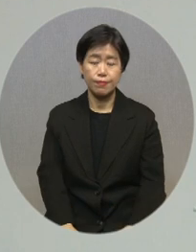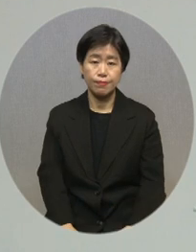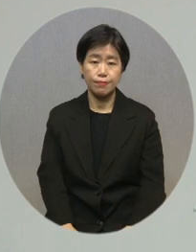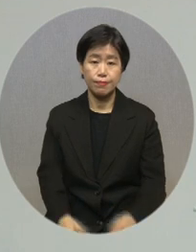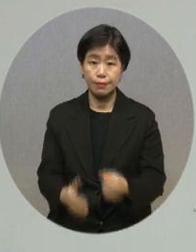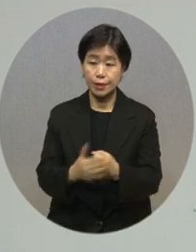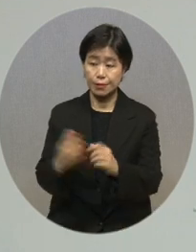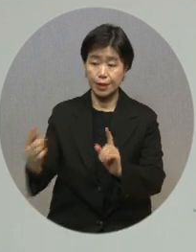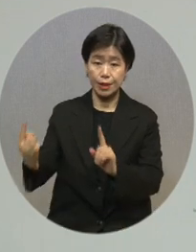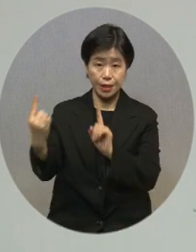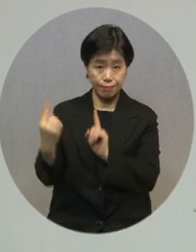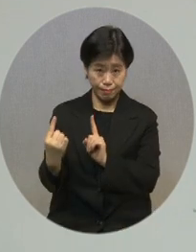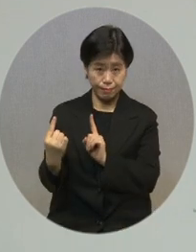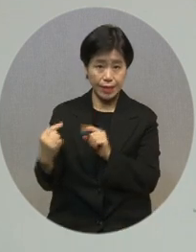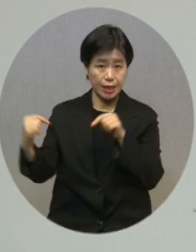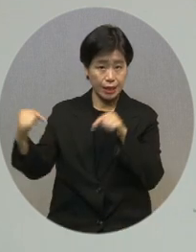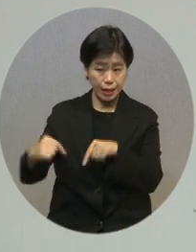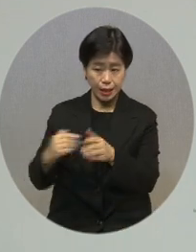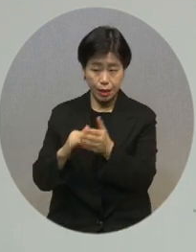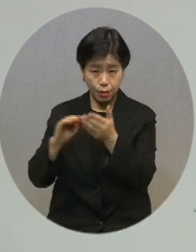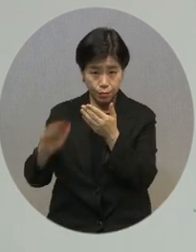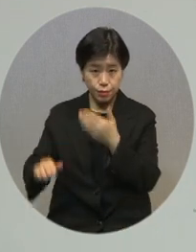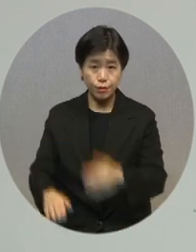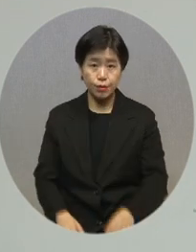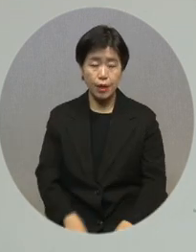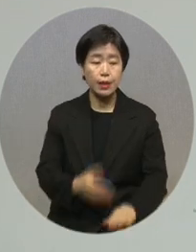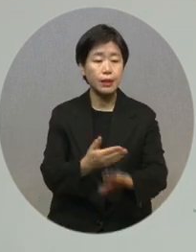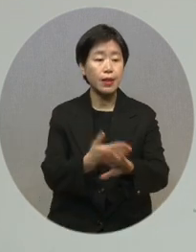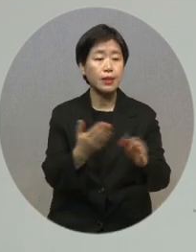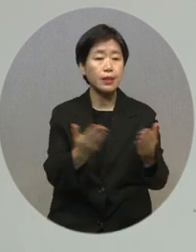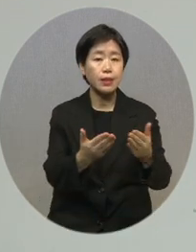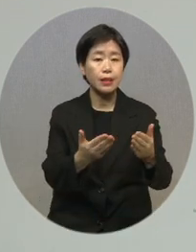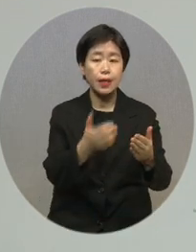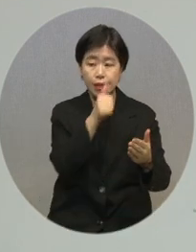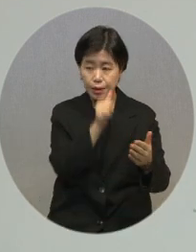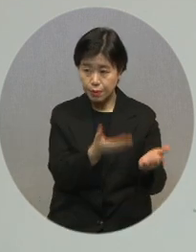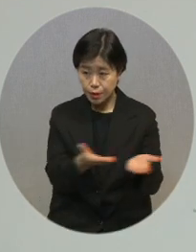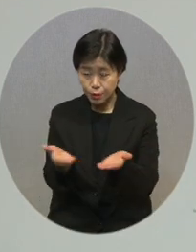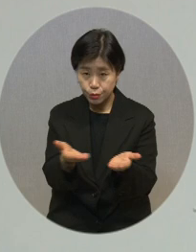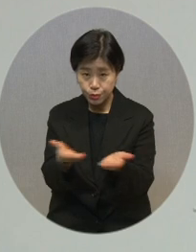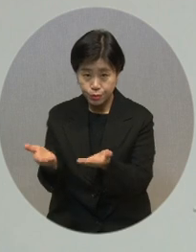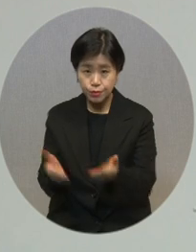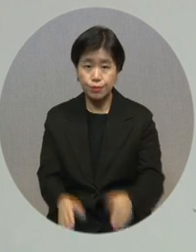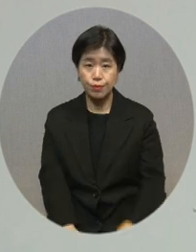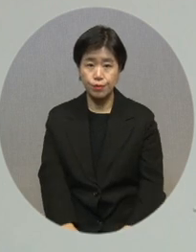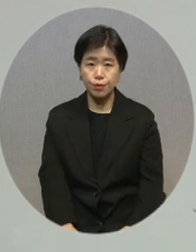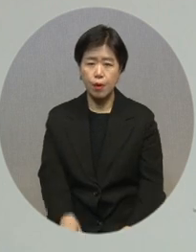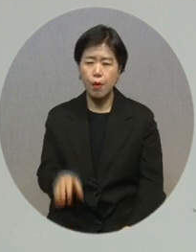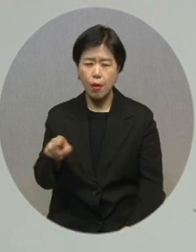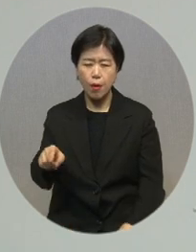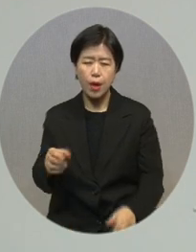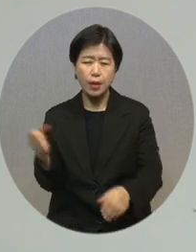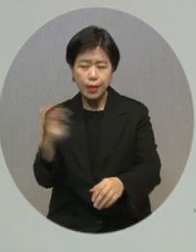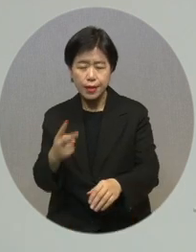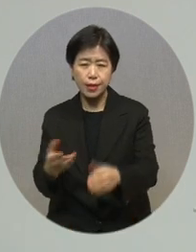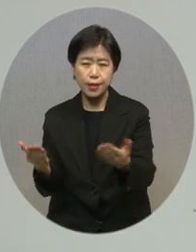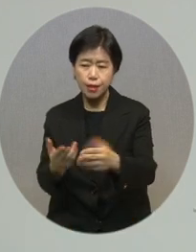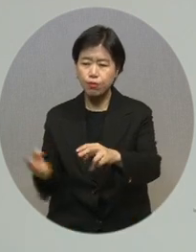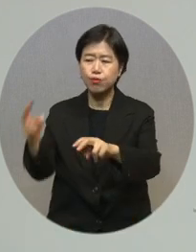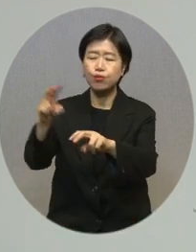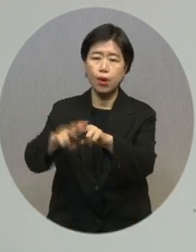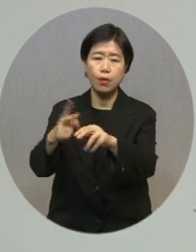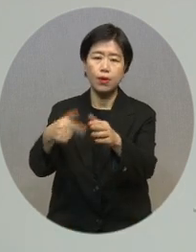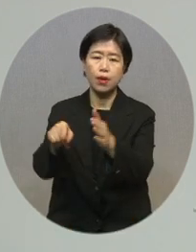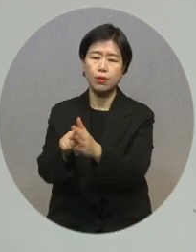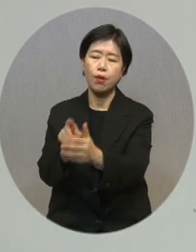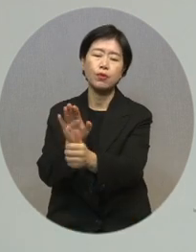그래서 대면 상담을 하고 그 취업을 알선하고 또그그 취업에 그 성공할 수 있도록 네. 그렇게 이제 지원을 그해 드리고